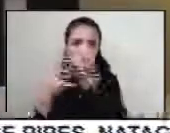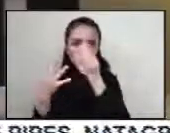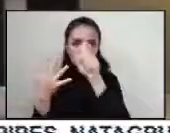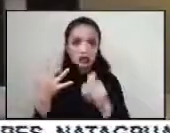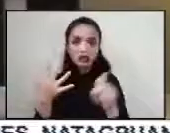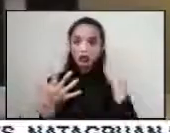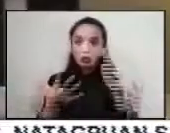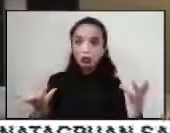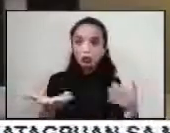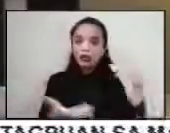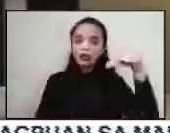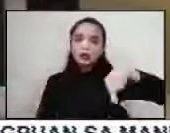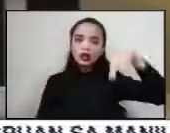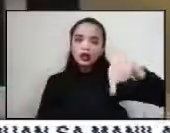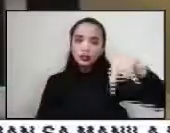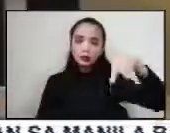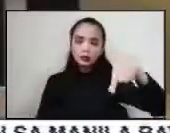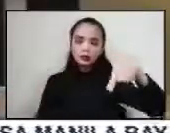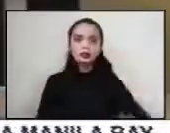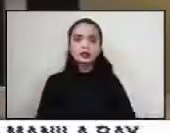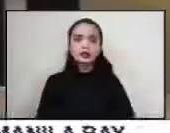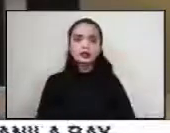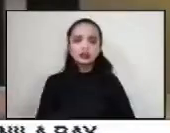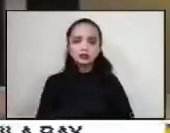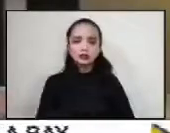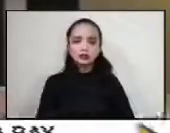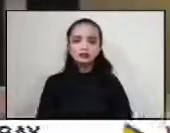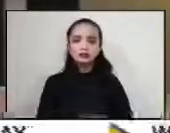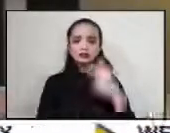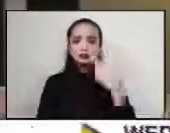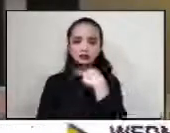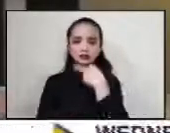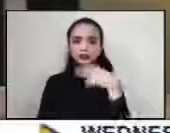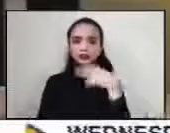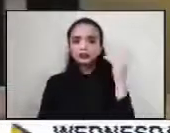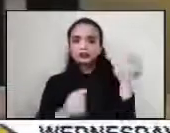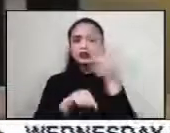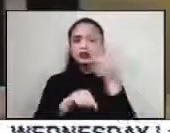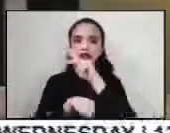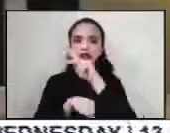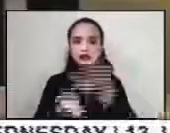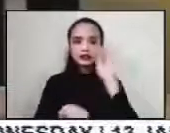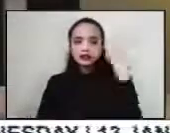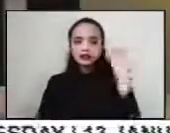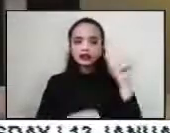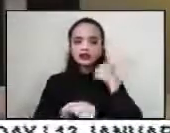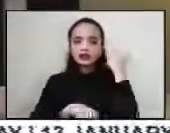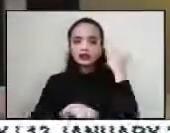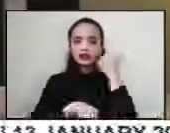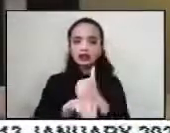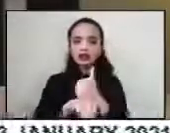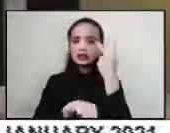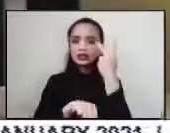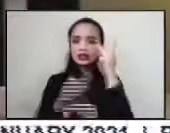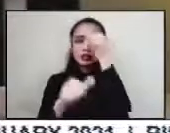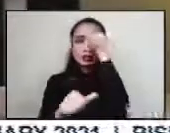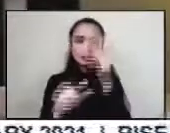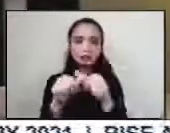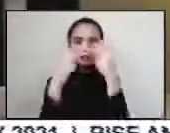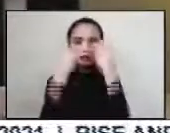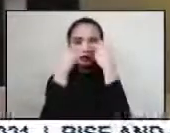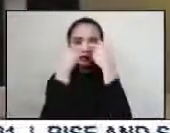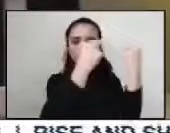RT-PCR test. Mas madali na rin makikita ang resulta sa saliva test na abot lang ng hanggang 4 oras.